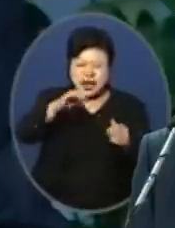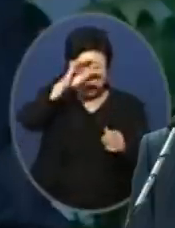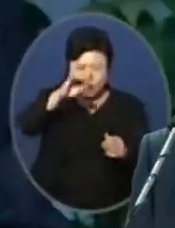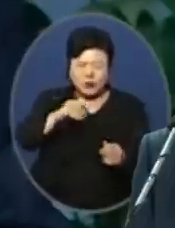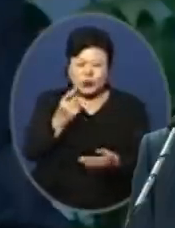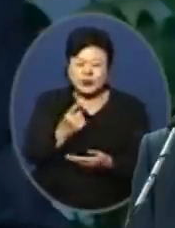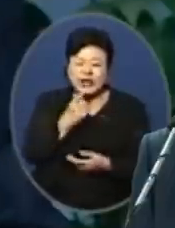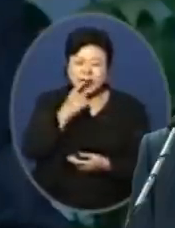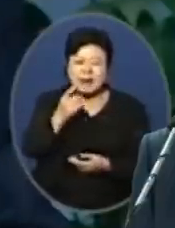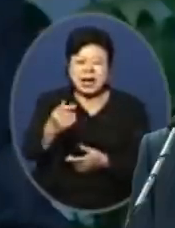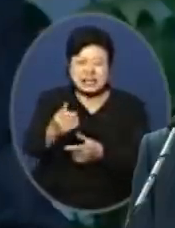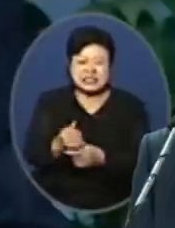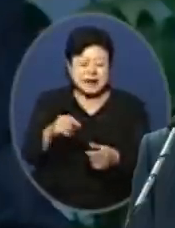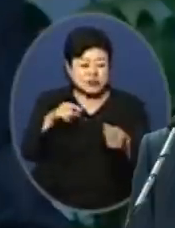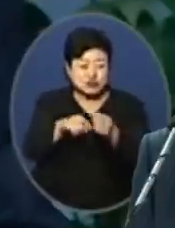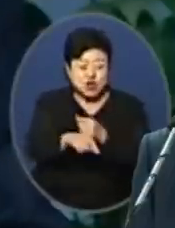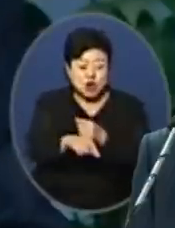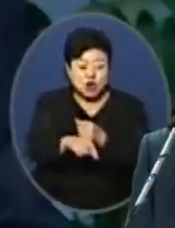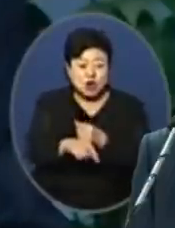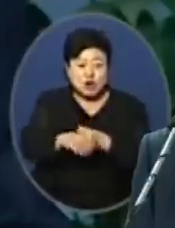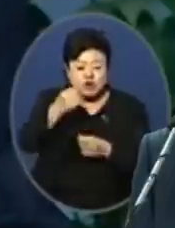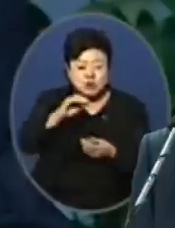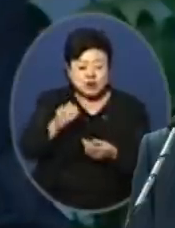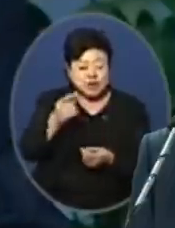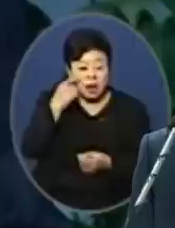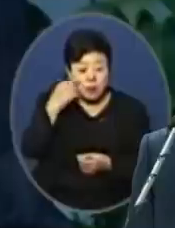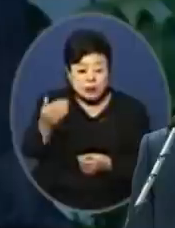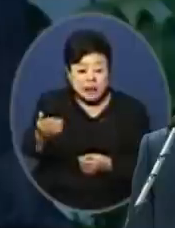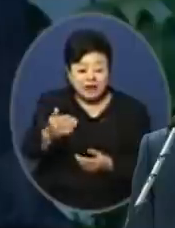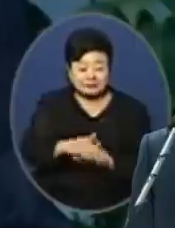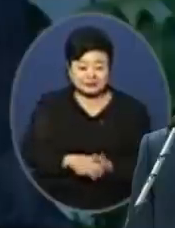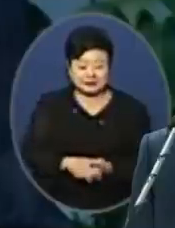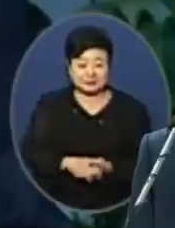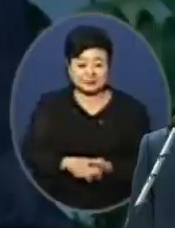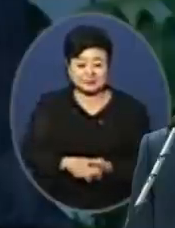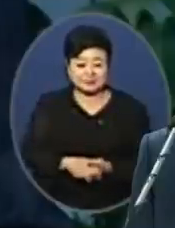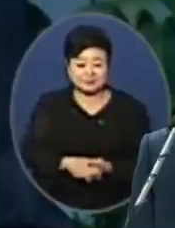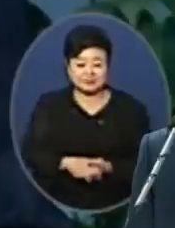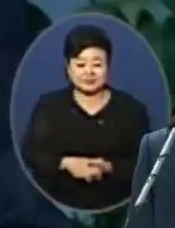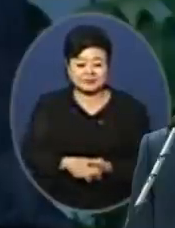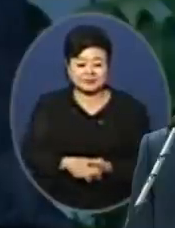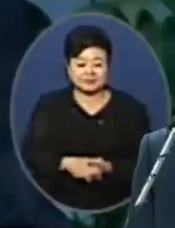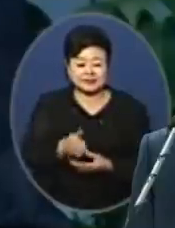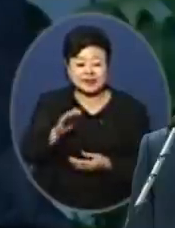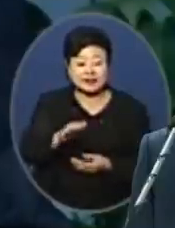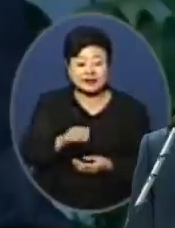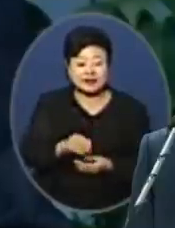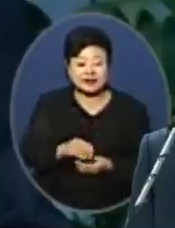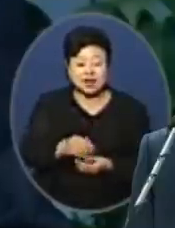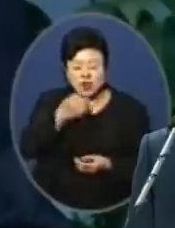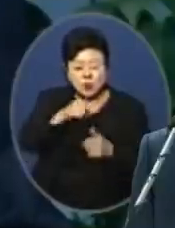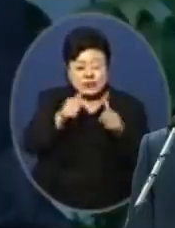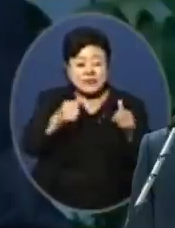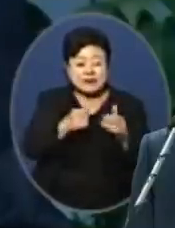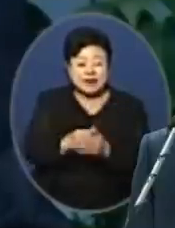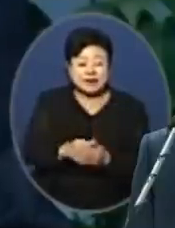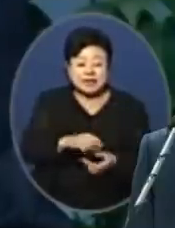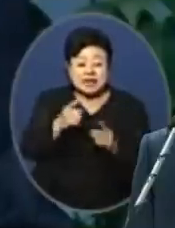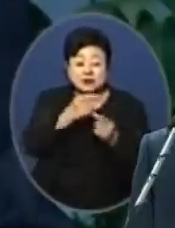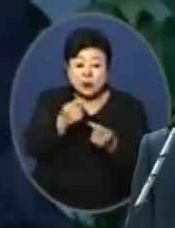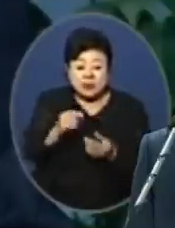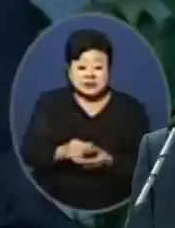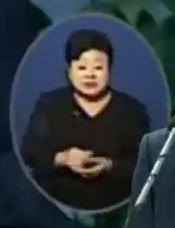온다 저를 잡아 죽여 꿈이 어떻게 되는지 보자 그렇게 말한 것입니다. 그러나 그들이 다 요셉 덕분으로 사는